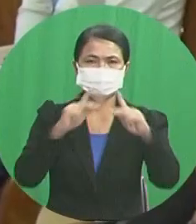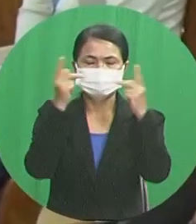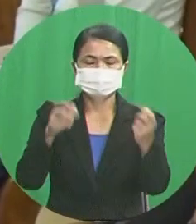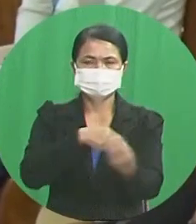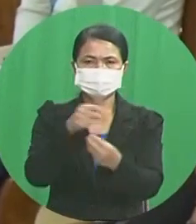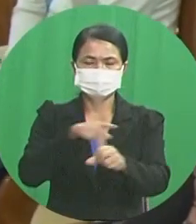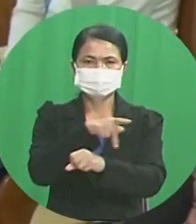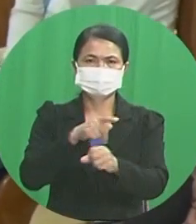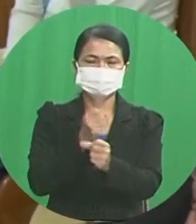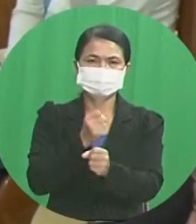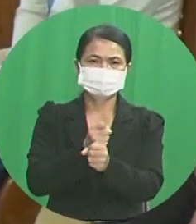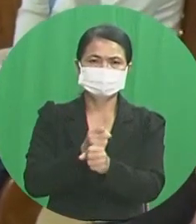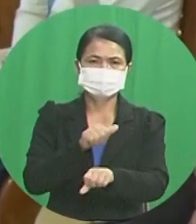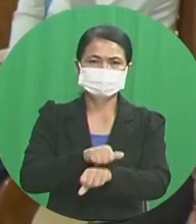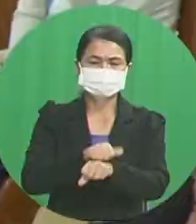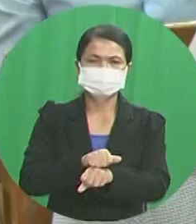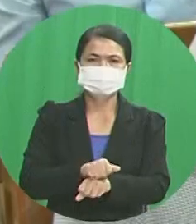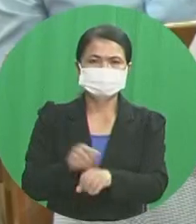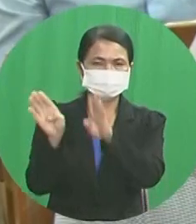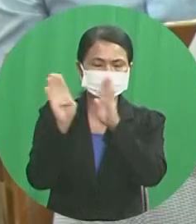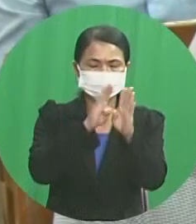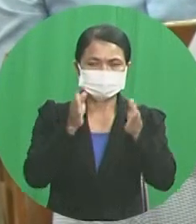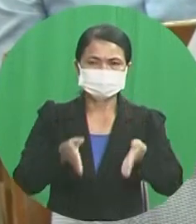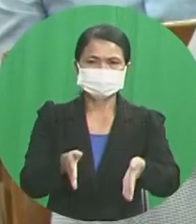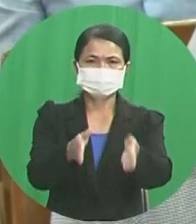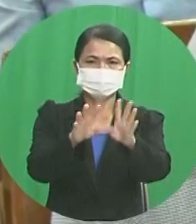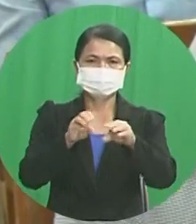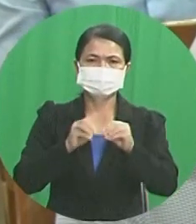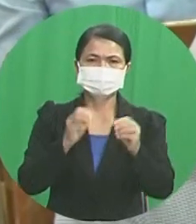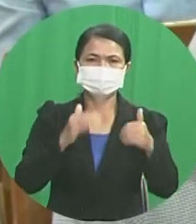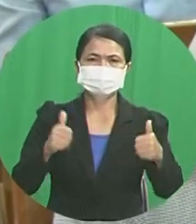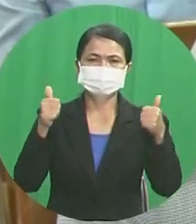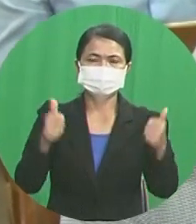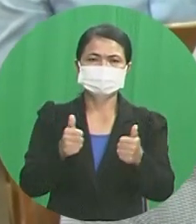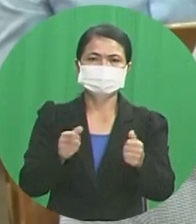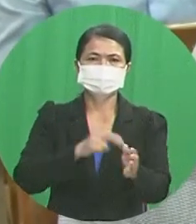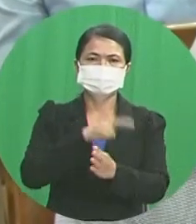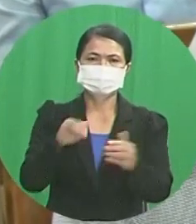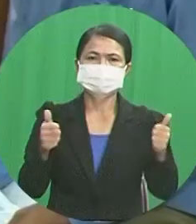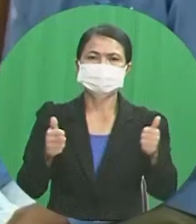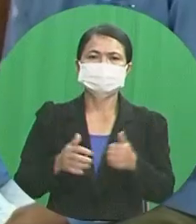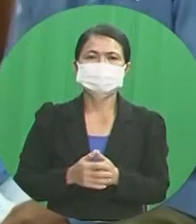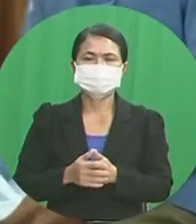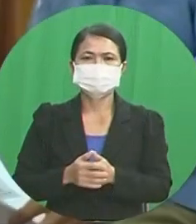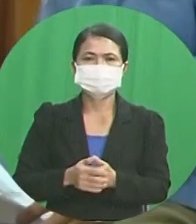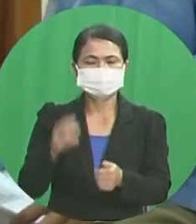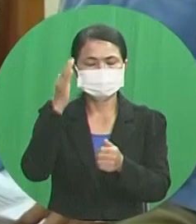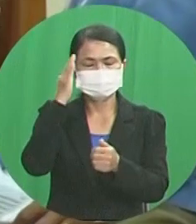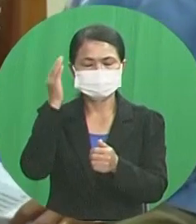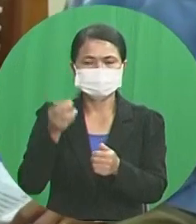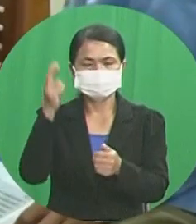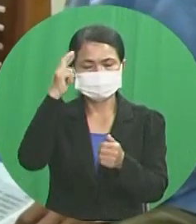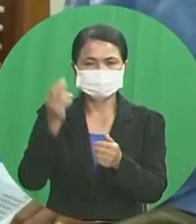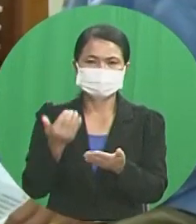ខេត្តទើបធ្វើឲ្យរាល់កិច្ចការងារប្រព្រឹត្តទៅដោយរលូននិងទទួលបានប្រសិទ្ធភាពនិងលទ្ធផលល្អគួររំលឹកឡើងវិញ